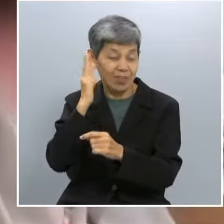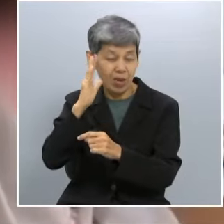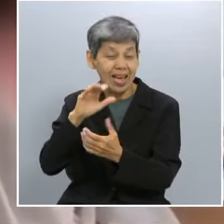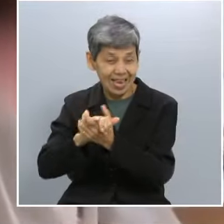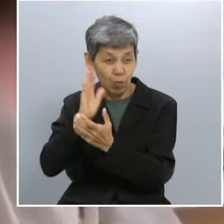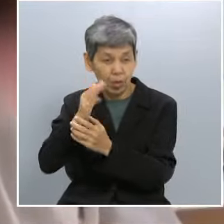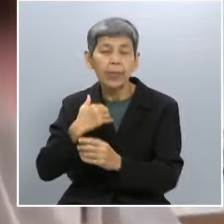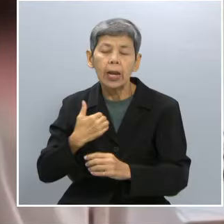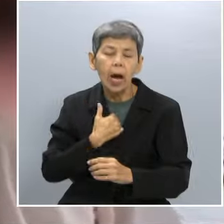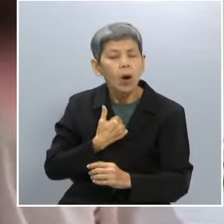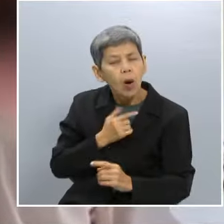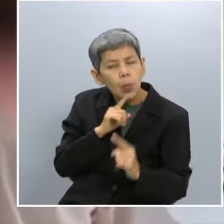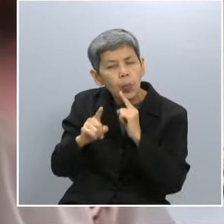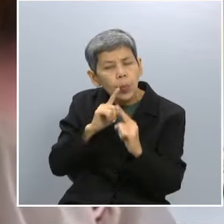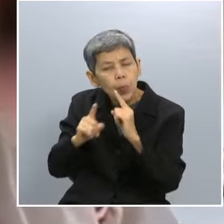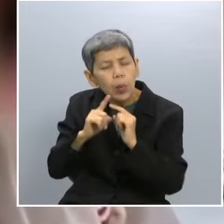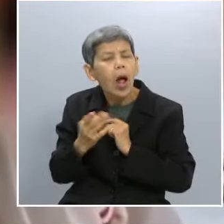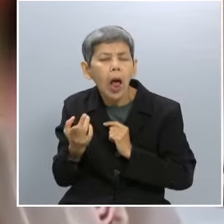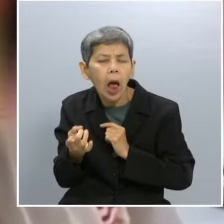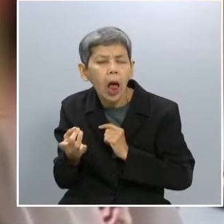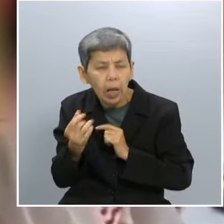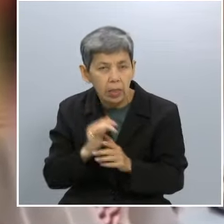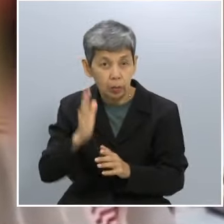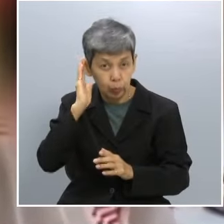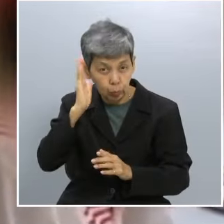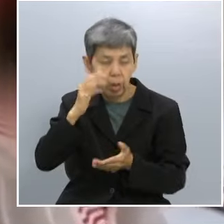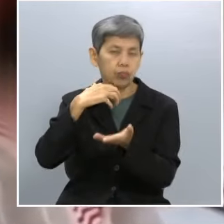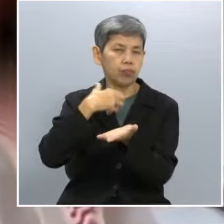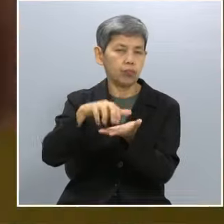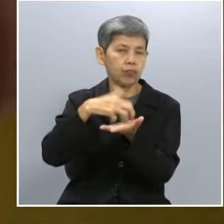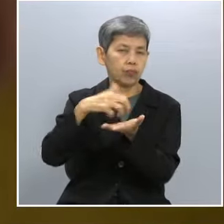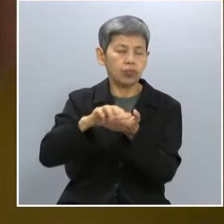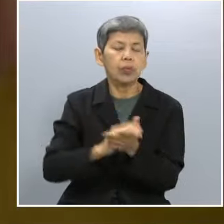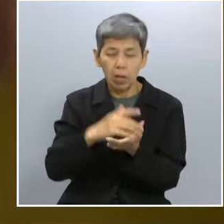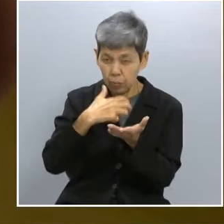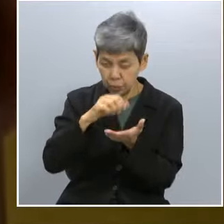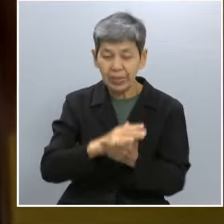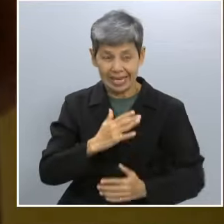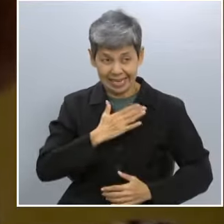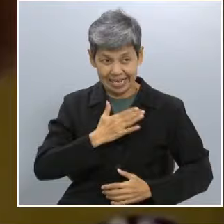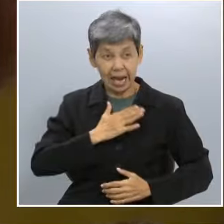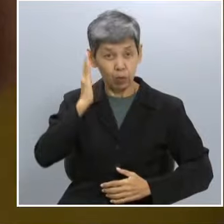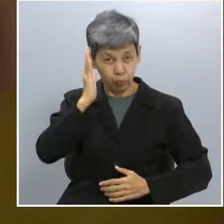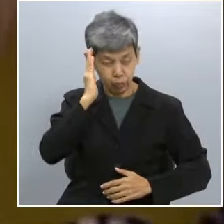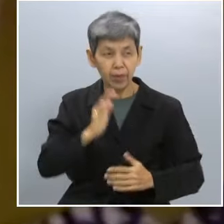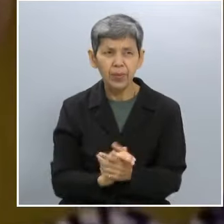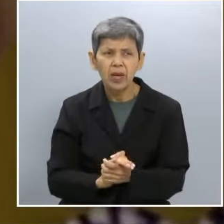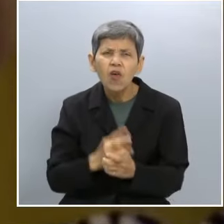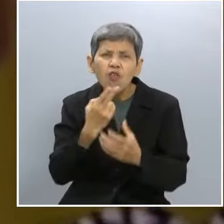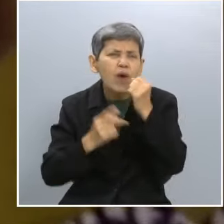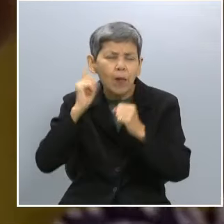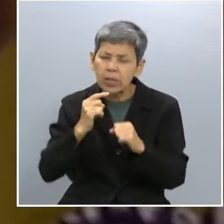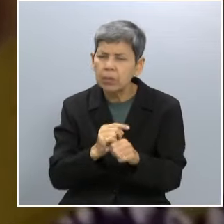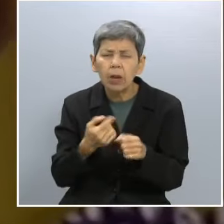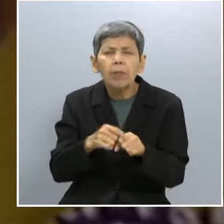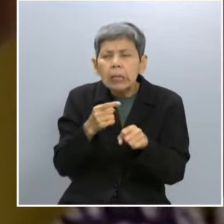โอกาสคุยกทางฝั่งของผู้สื่อข่าวของเราเหมือนกันคืออารยะเนี่ยนะครับคือให้ข้อมูลบอกว่าตนเองเนี่ยถูกแฟนสาวนอก